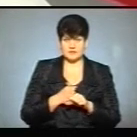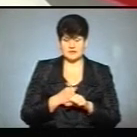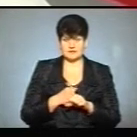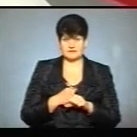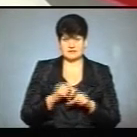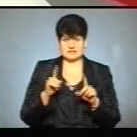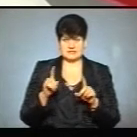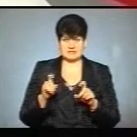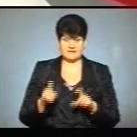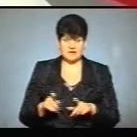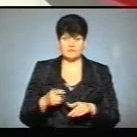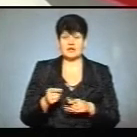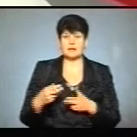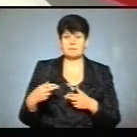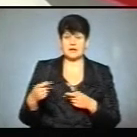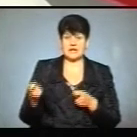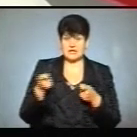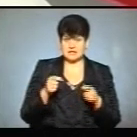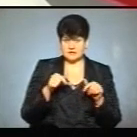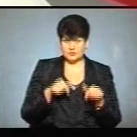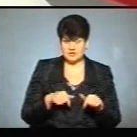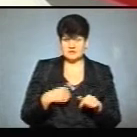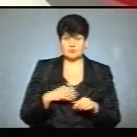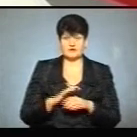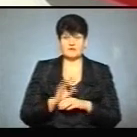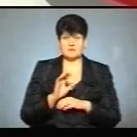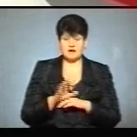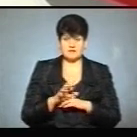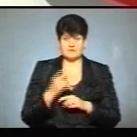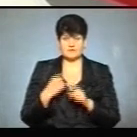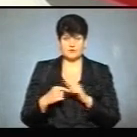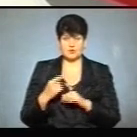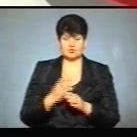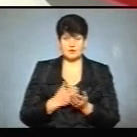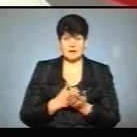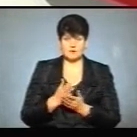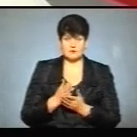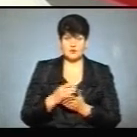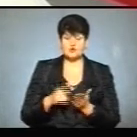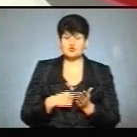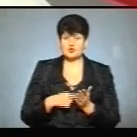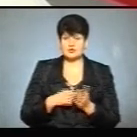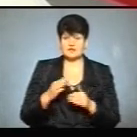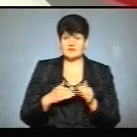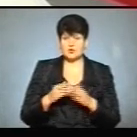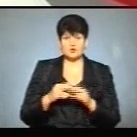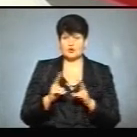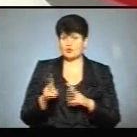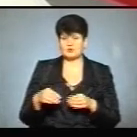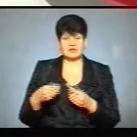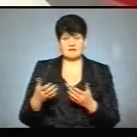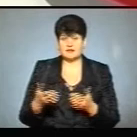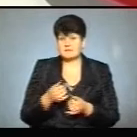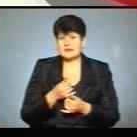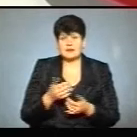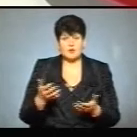Тому вони як приїхали до нас, так вони і були відправлені в зворотньому напрямку. Зошитів на руки нікому не віддавали, відповідно, ми не